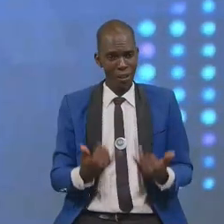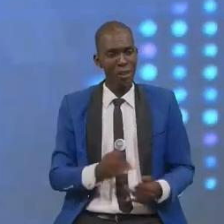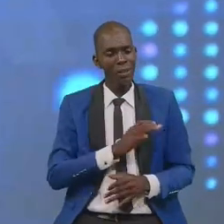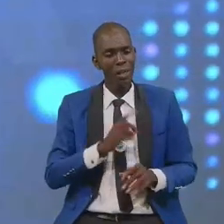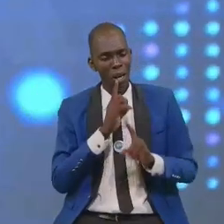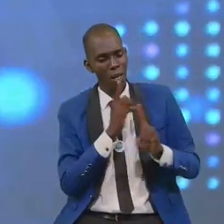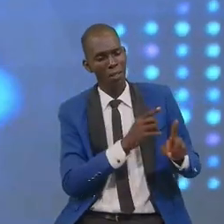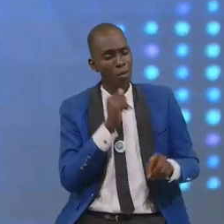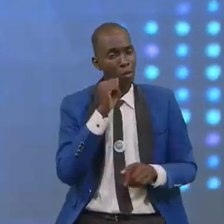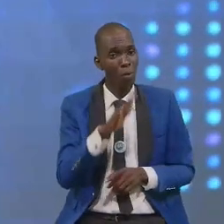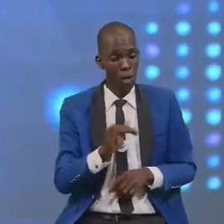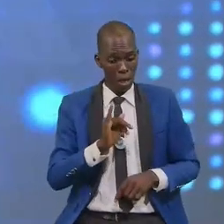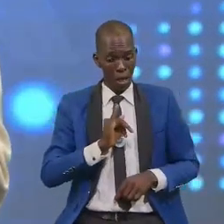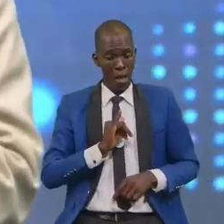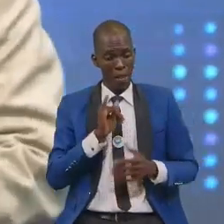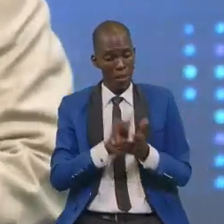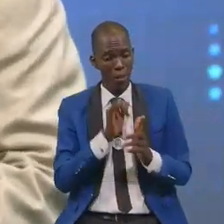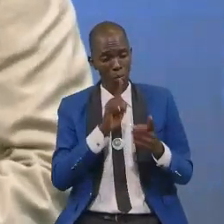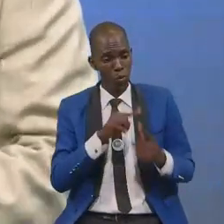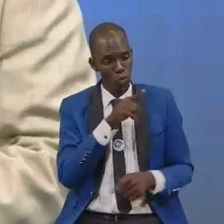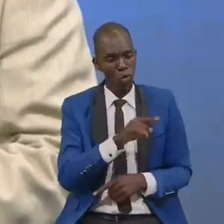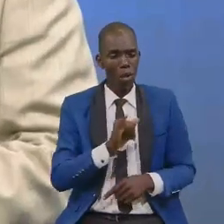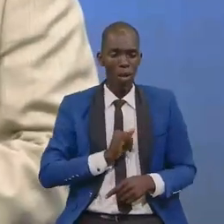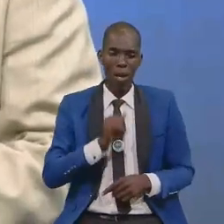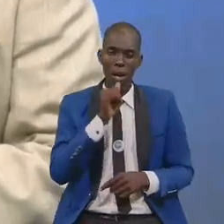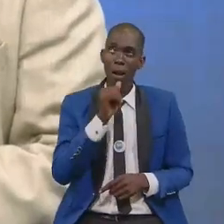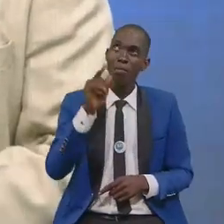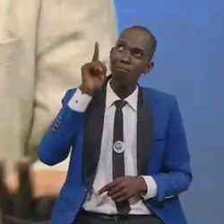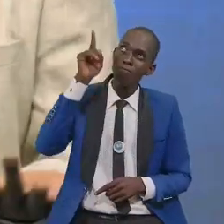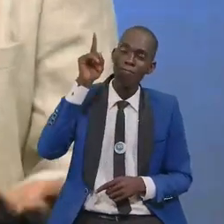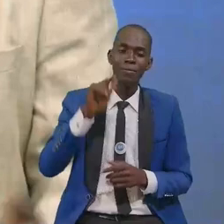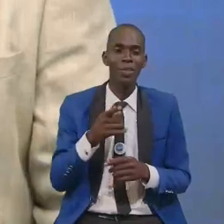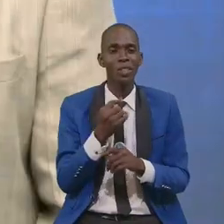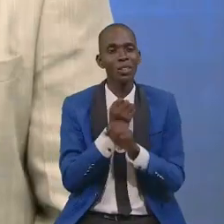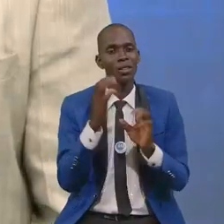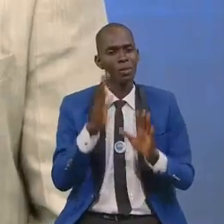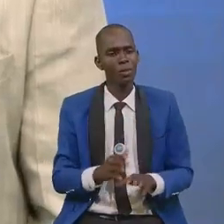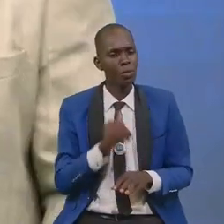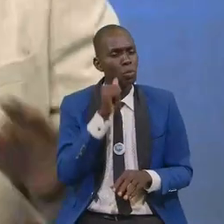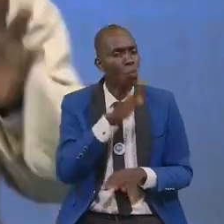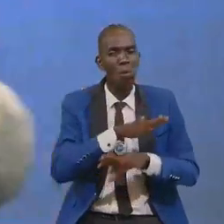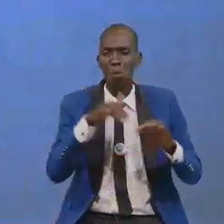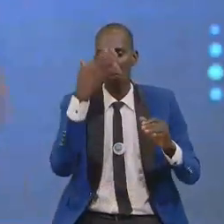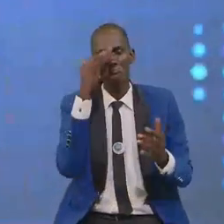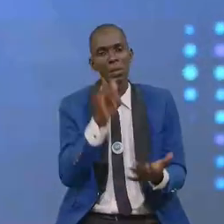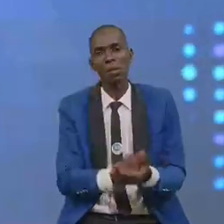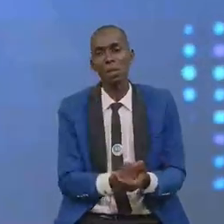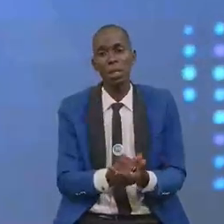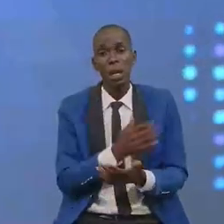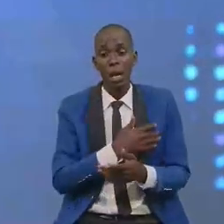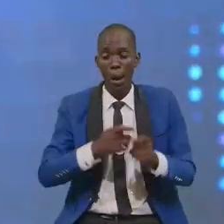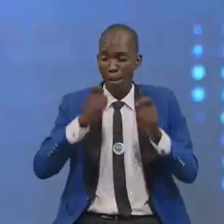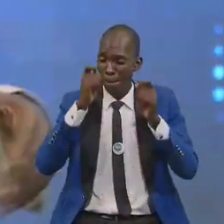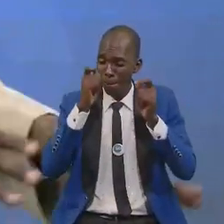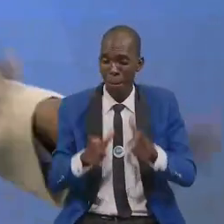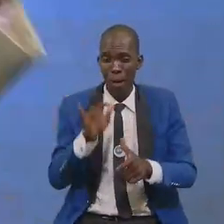je le suis moi qui te parle ton sauveur est de le savais pas immédiatement qu'elle